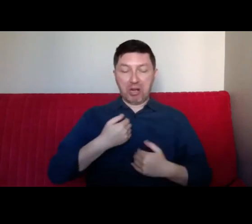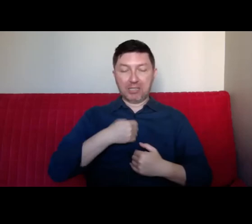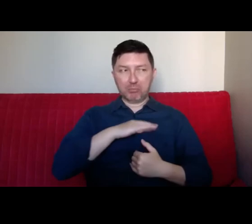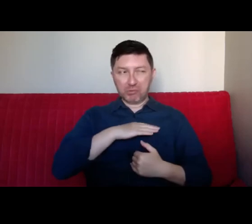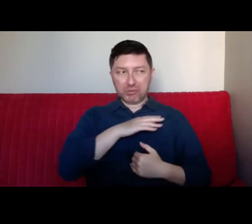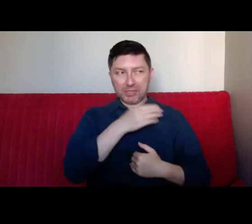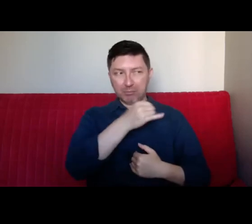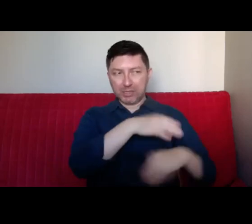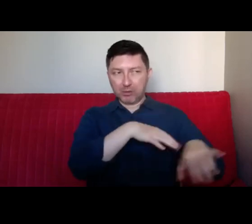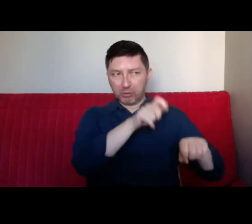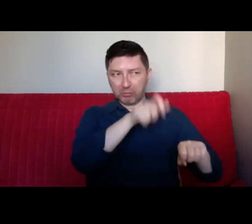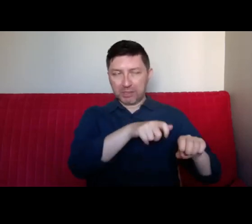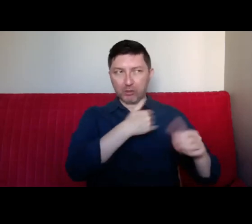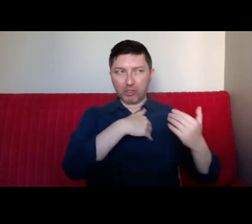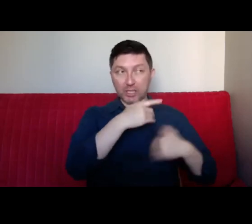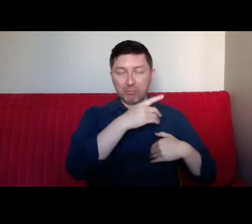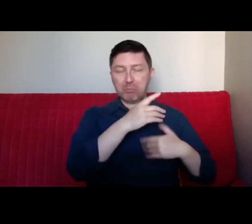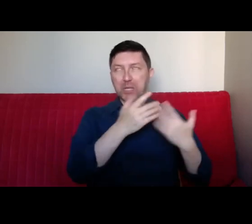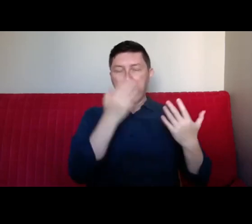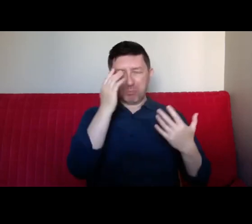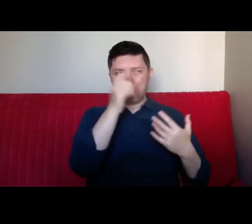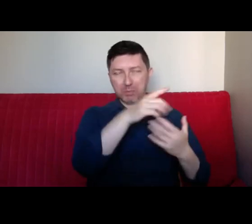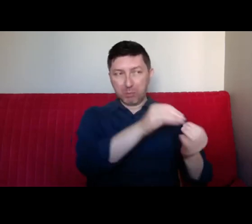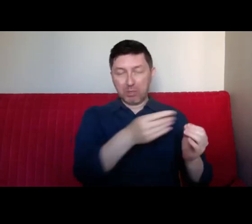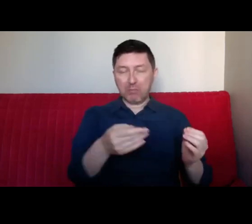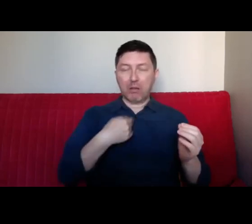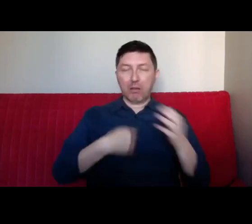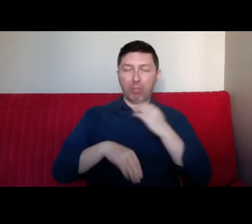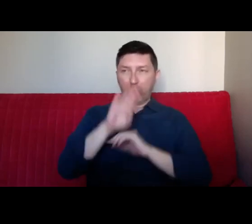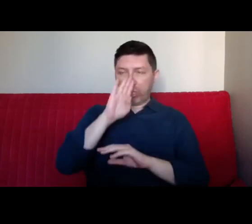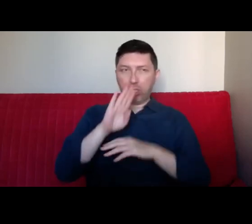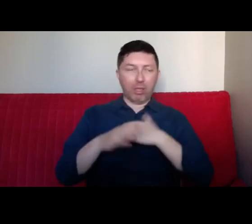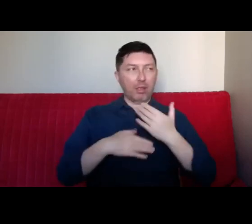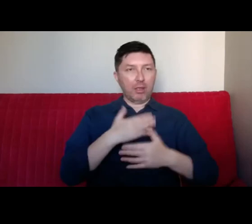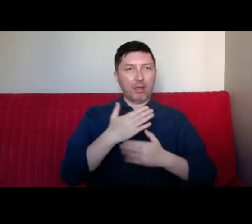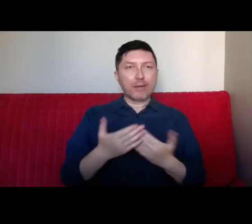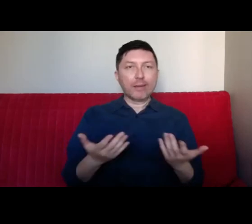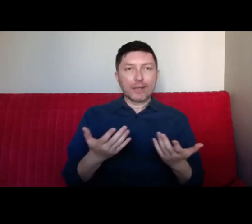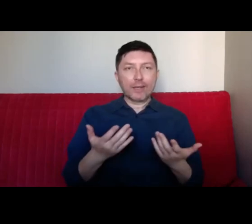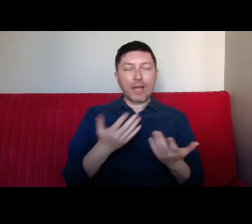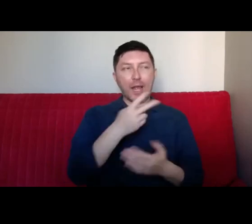c'est ce handicap, la place de la personne dans l'équipe, et parfois aussi